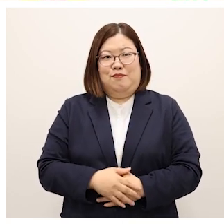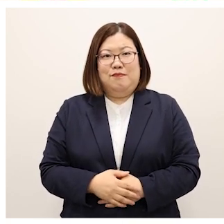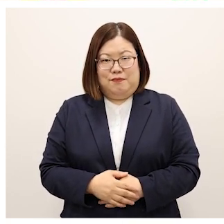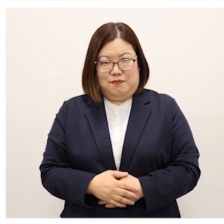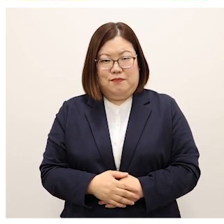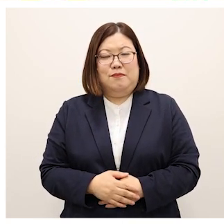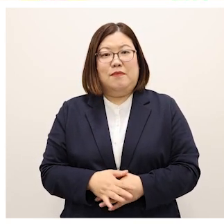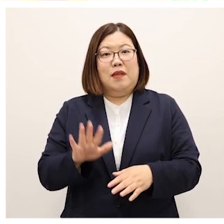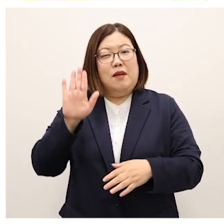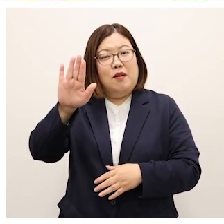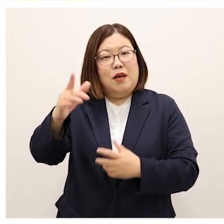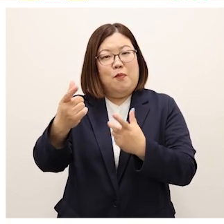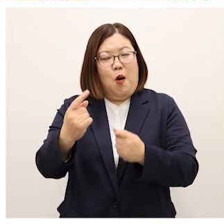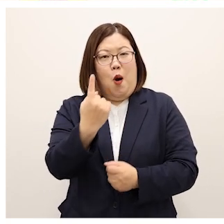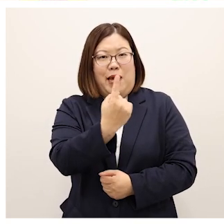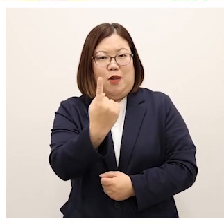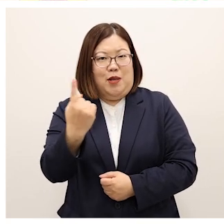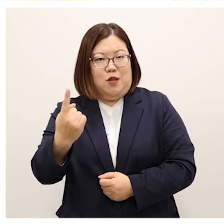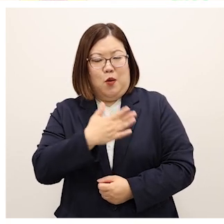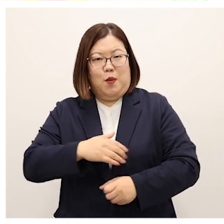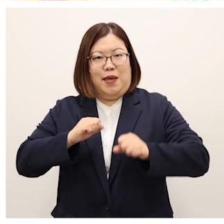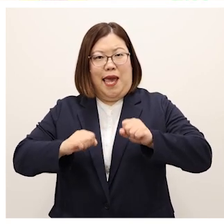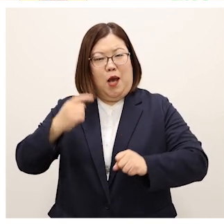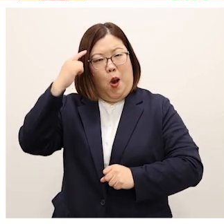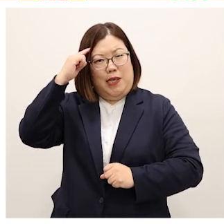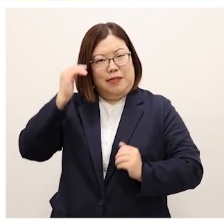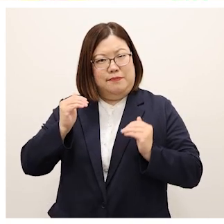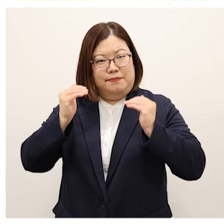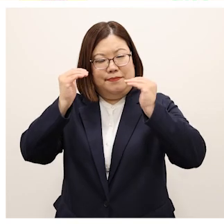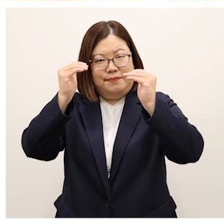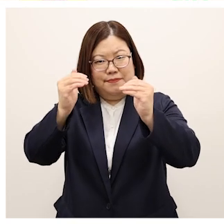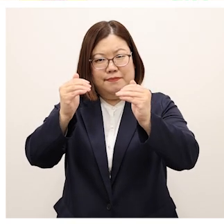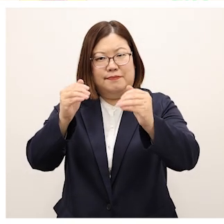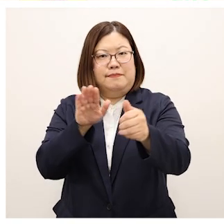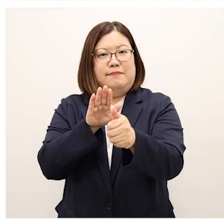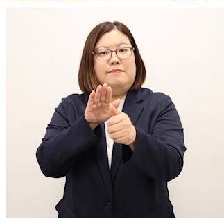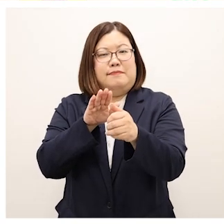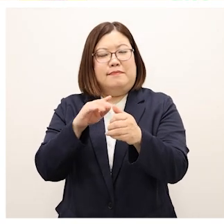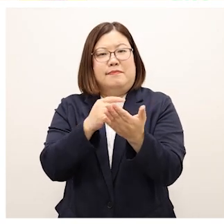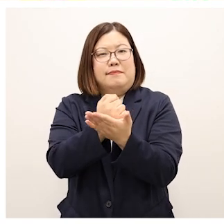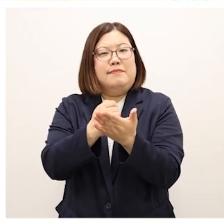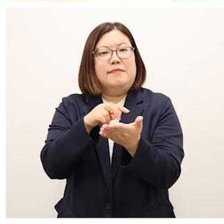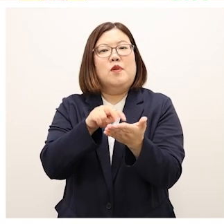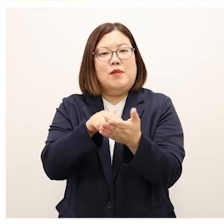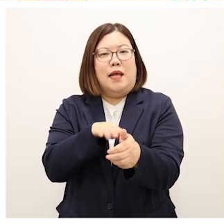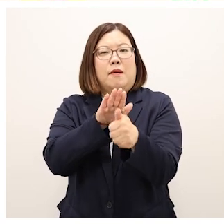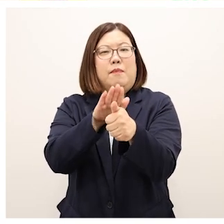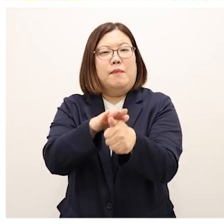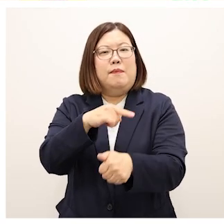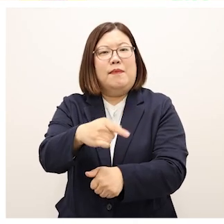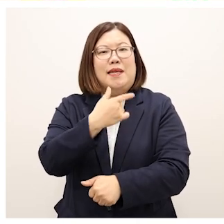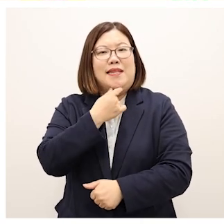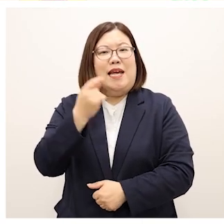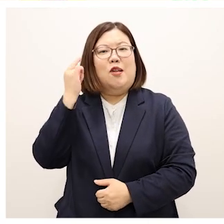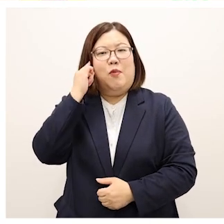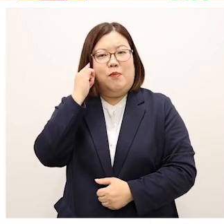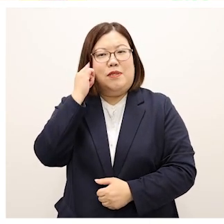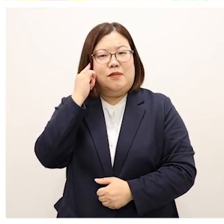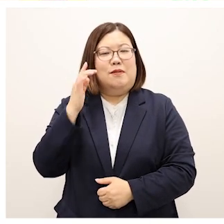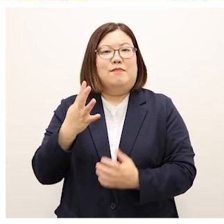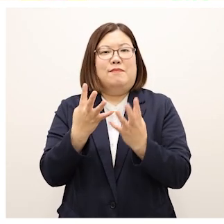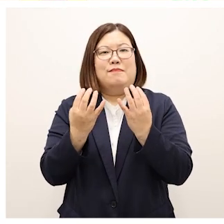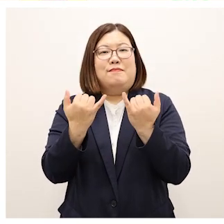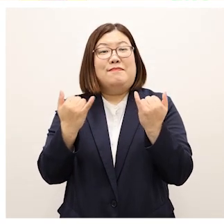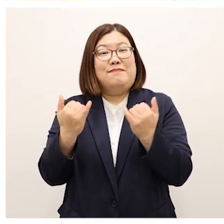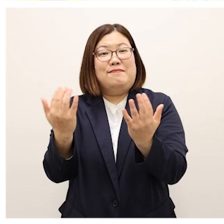今後も一人一人の健康意識の向上を図る機会として、 さらに盛り上げていきたいと考えておりますので、多